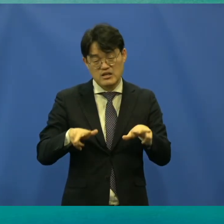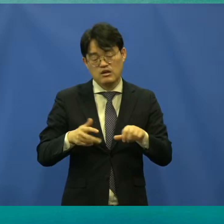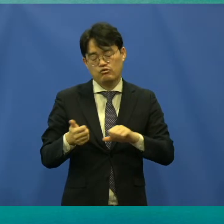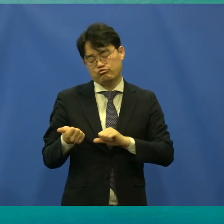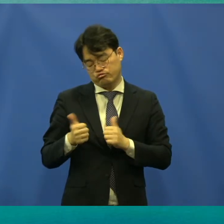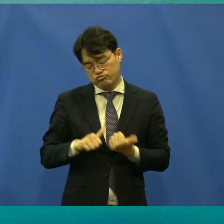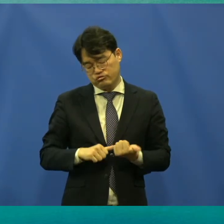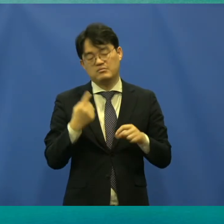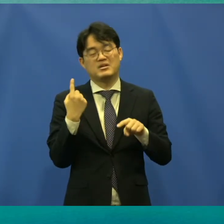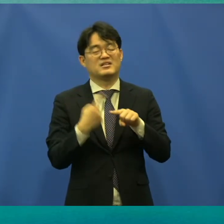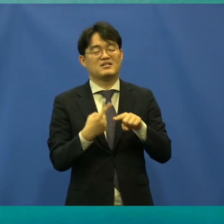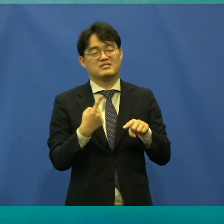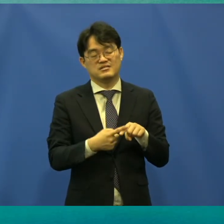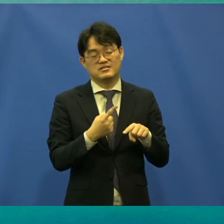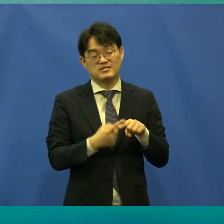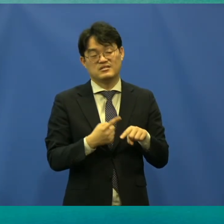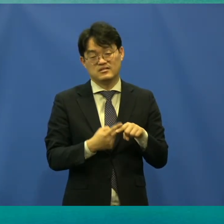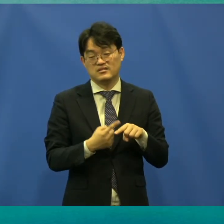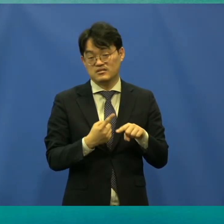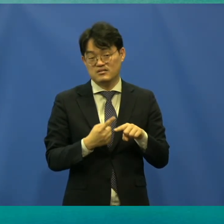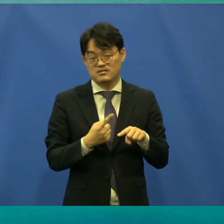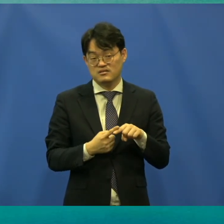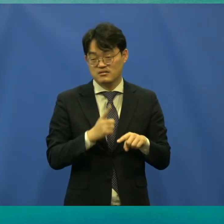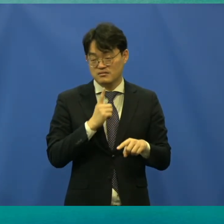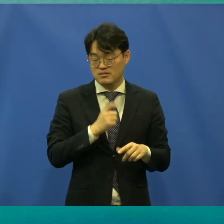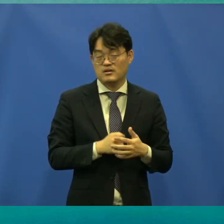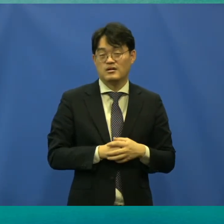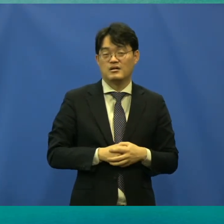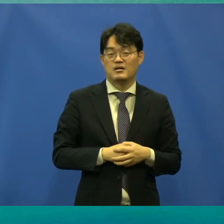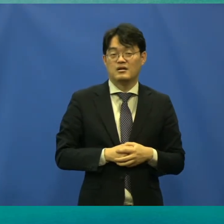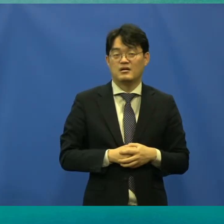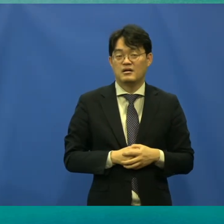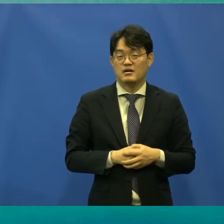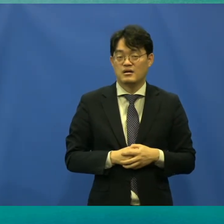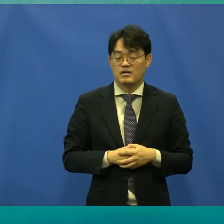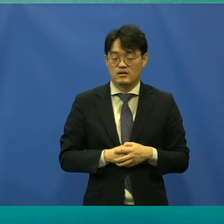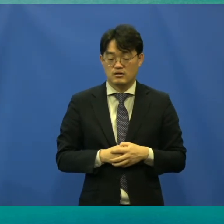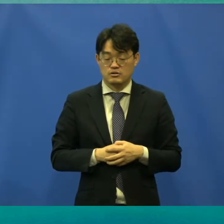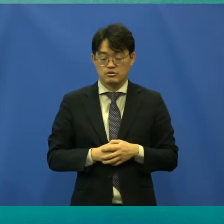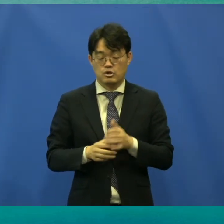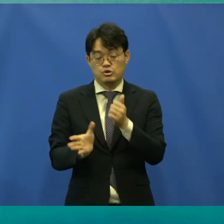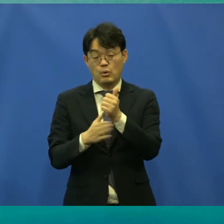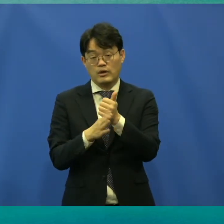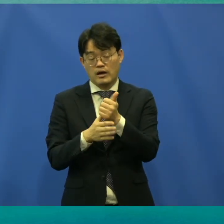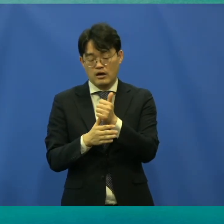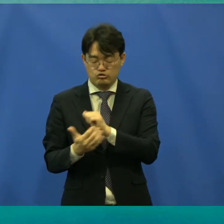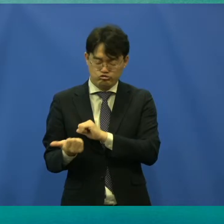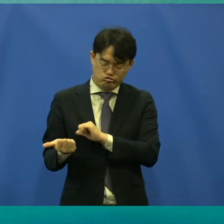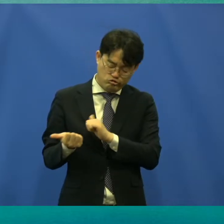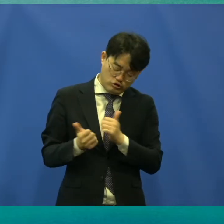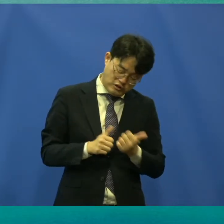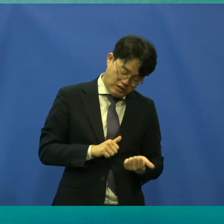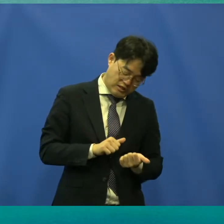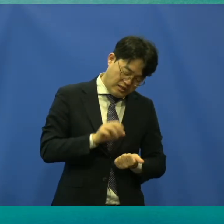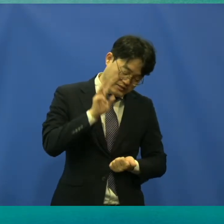그런데 하나님의 임재가 그를 살려냅니다. 죽었다가 살아나는 새로운 삶이 비로소 시작되는